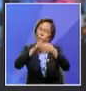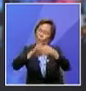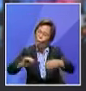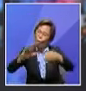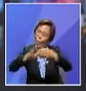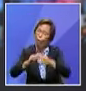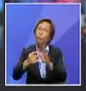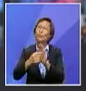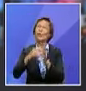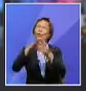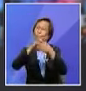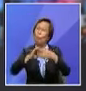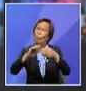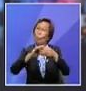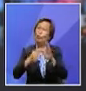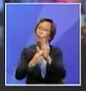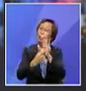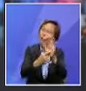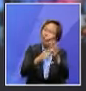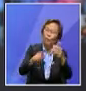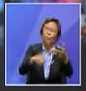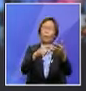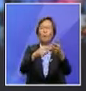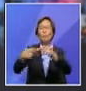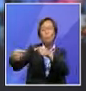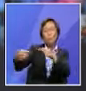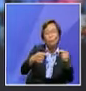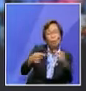yang ditayangkan, kemudian ada